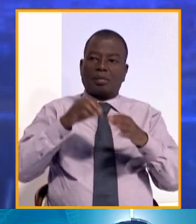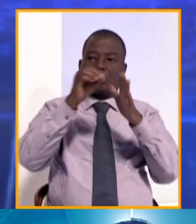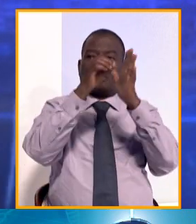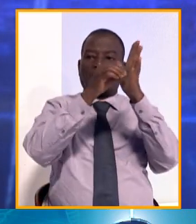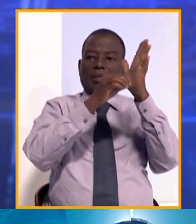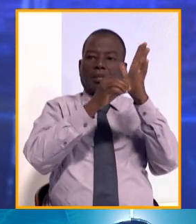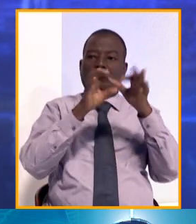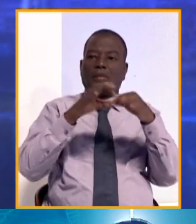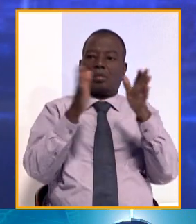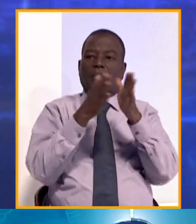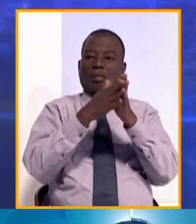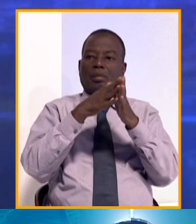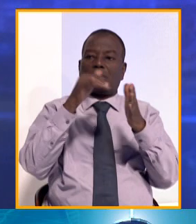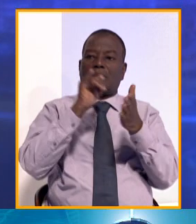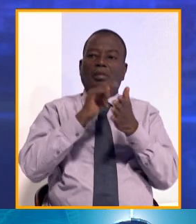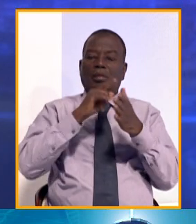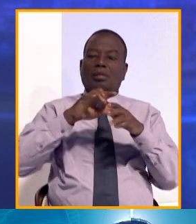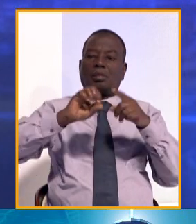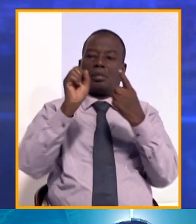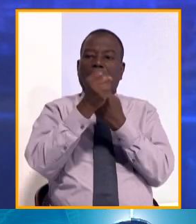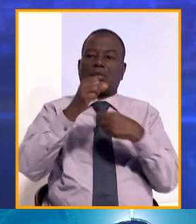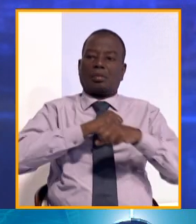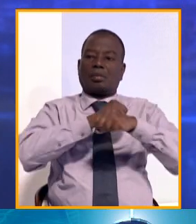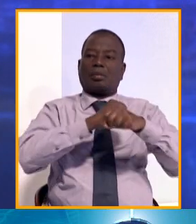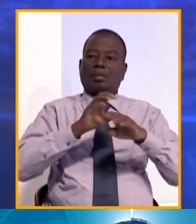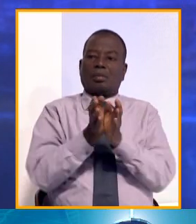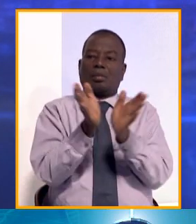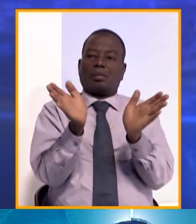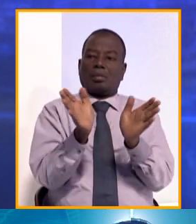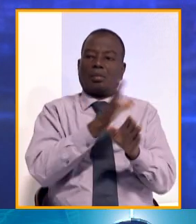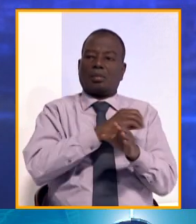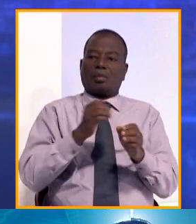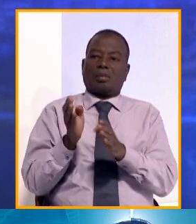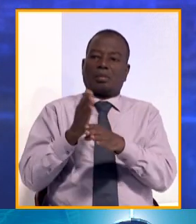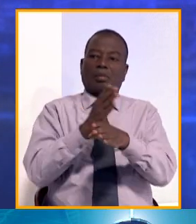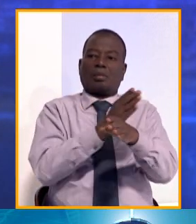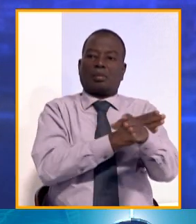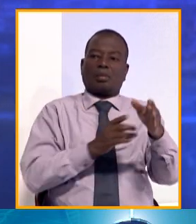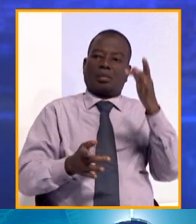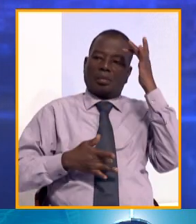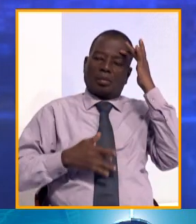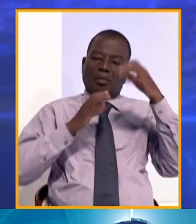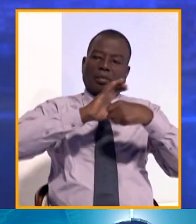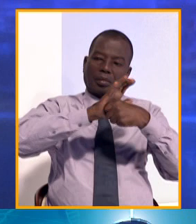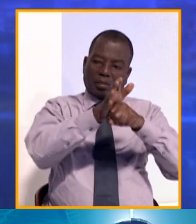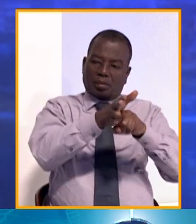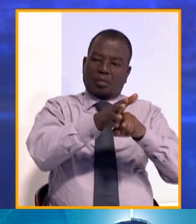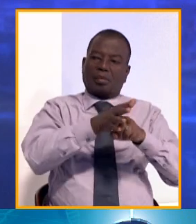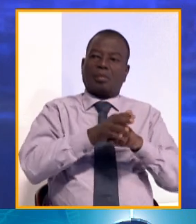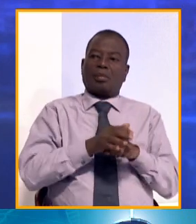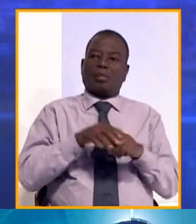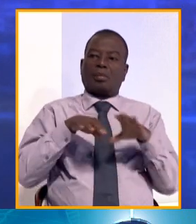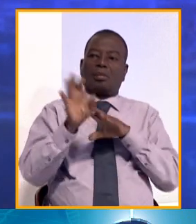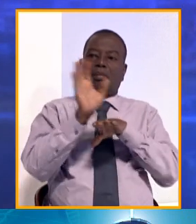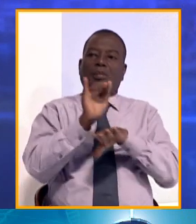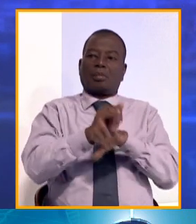jour de la réunion a porté sur la situation sécuritaire générale et l'évolution de la maladie COVID-19